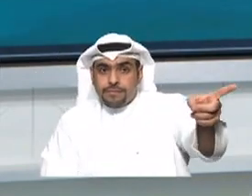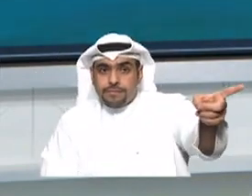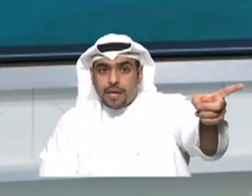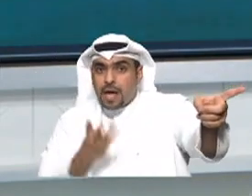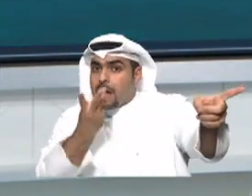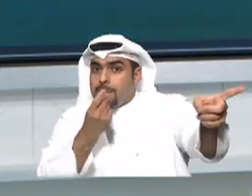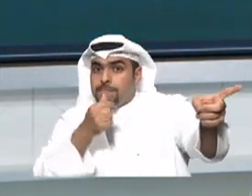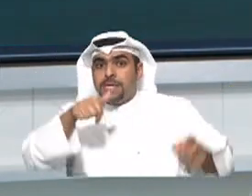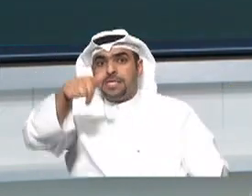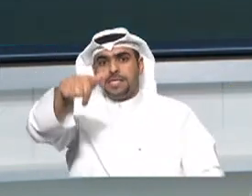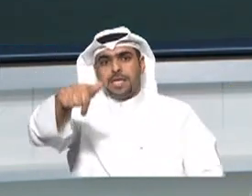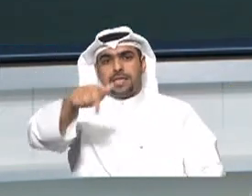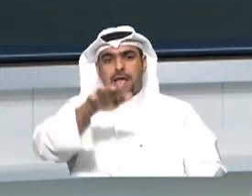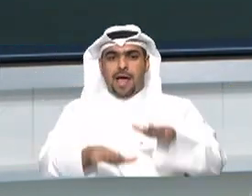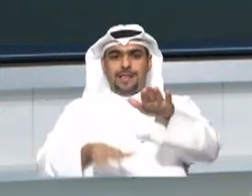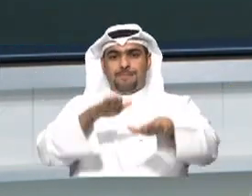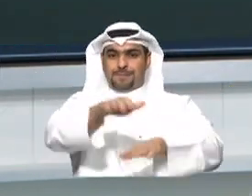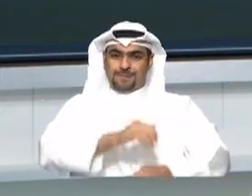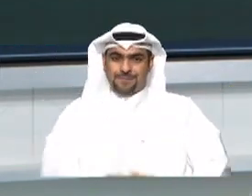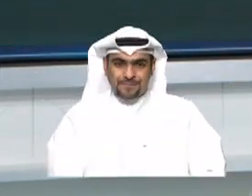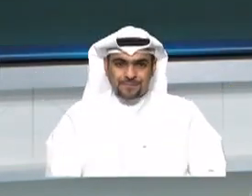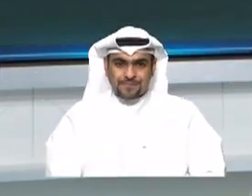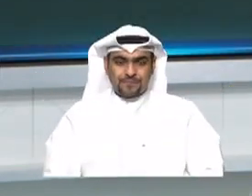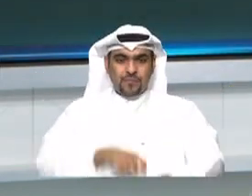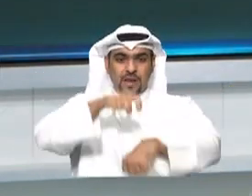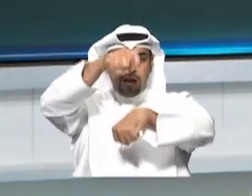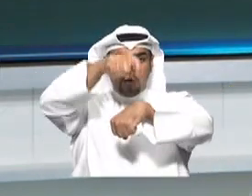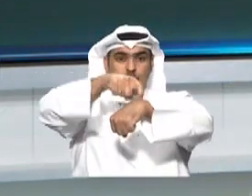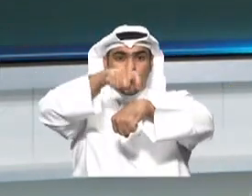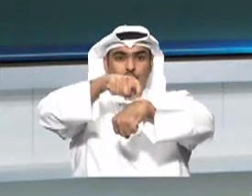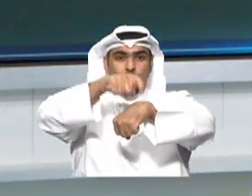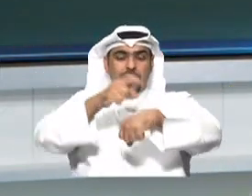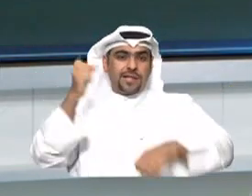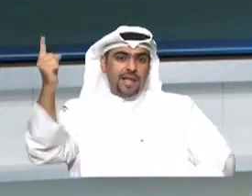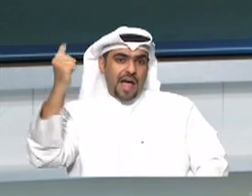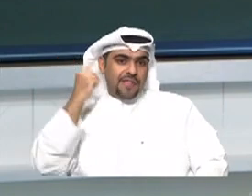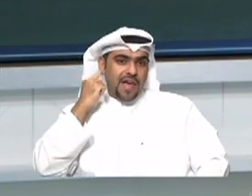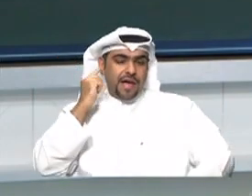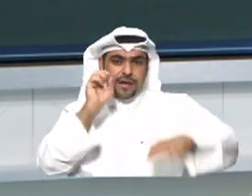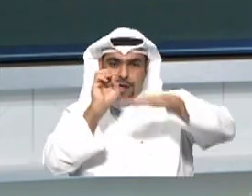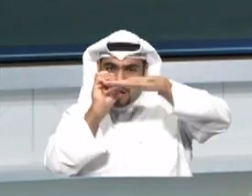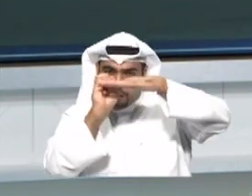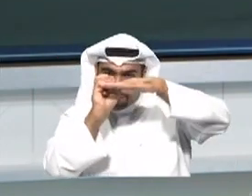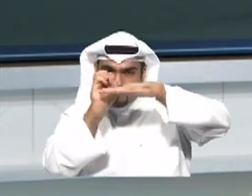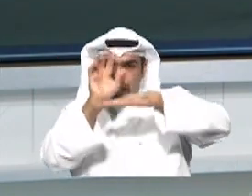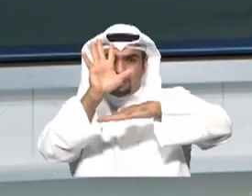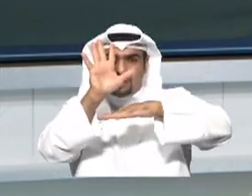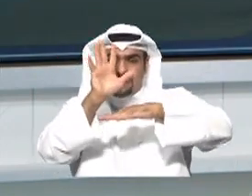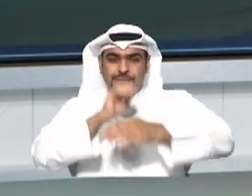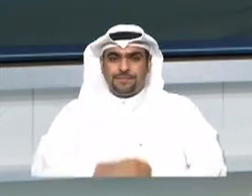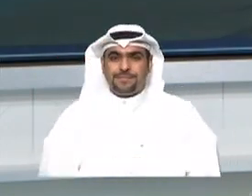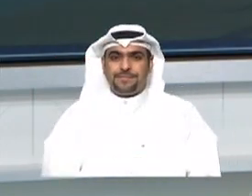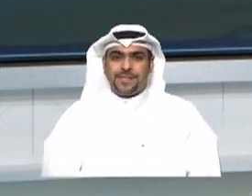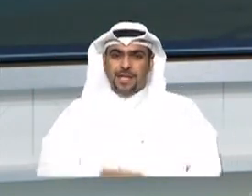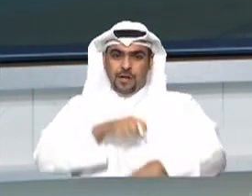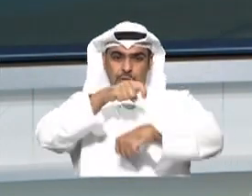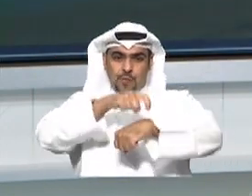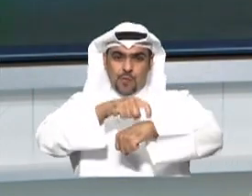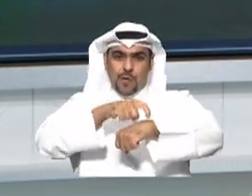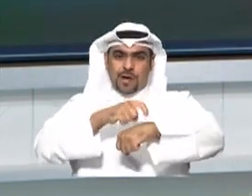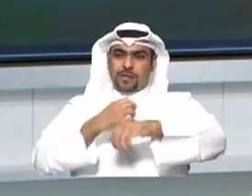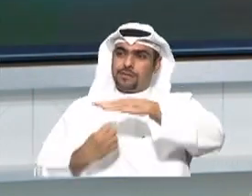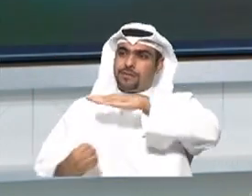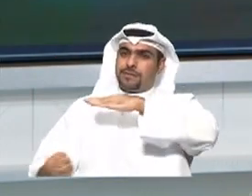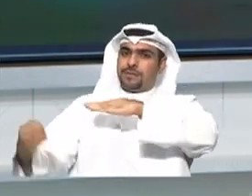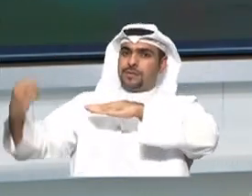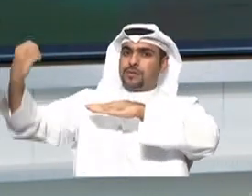1 إلى 6 أقدام. مواقيت بإذن الله على حسب التوقيت المحلي مدينة الكويت، موعد أذان الفجر في الساعة 4:49، موعد شروق